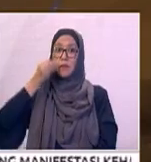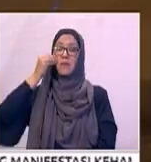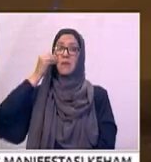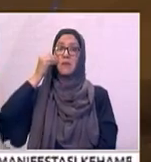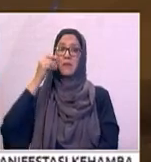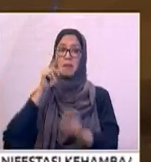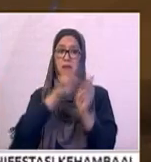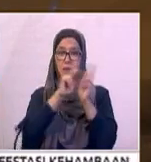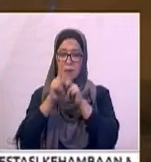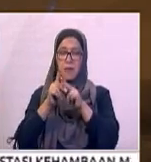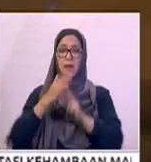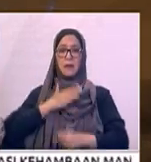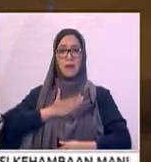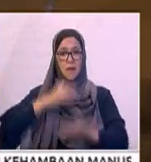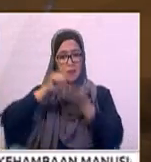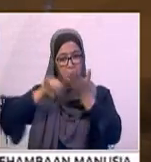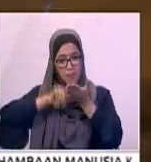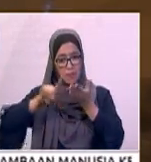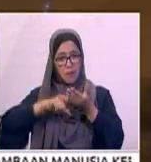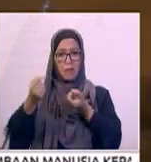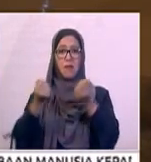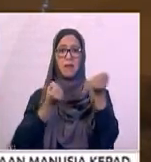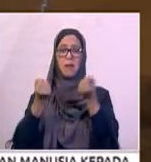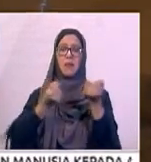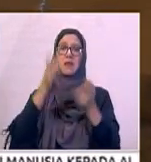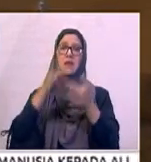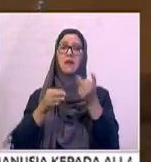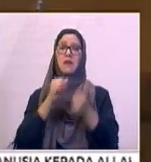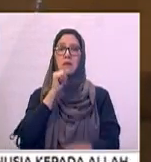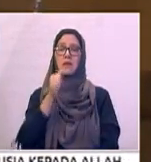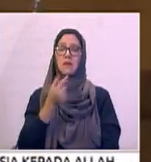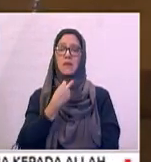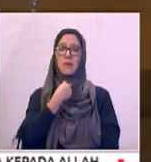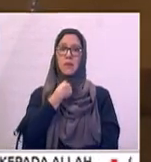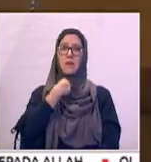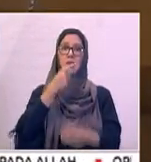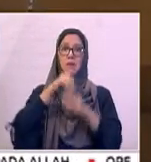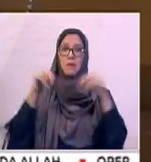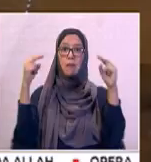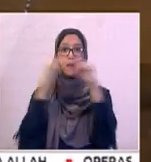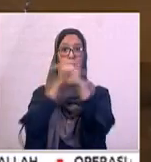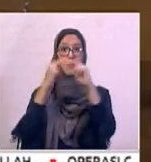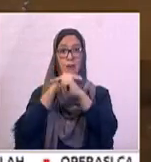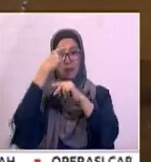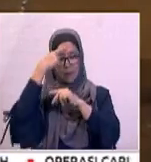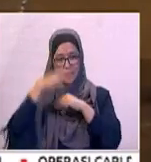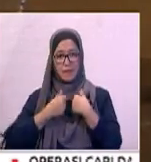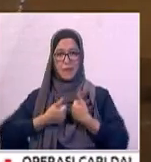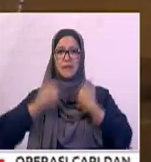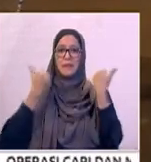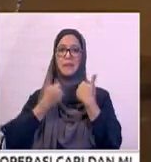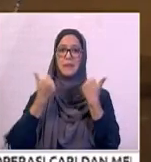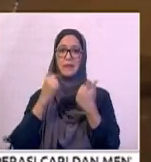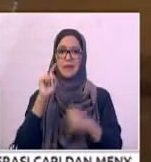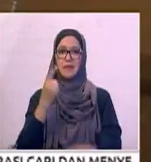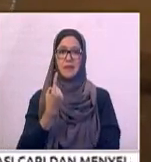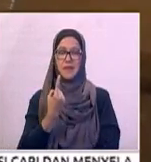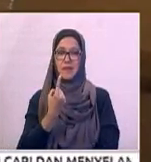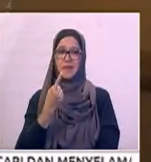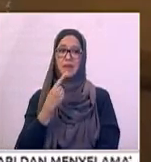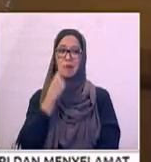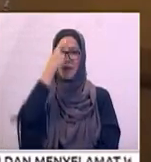anda. Jika tidak, anda akan beraya di tengah-tengah lebuh raya ini. Dan seterusnya, kepada anda di luar sana, pastikan anda memandu